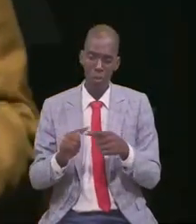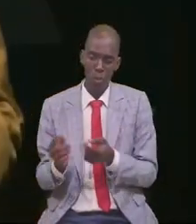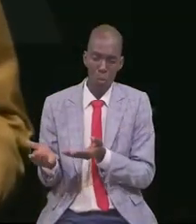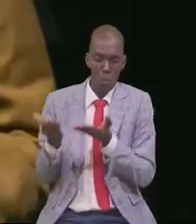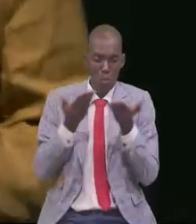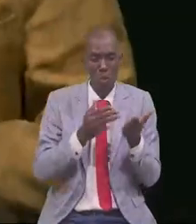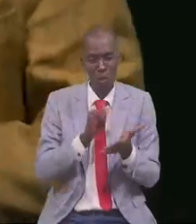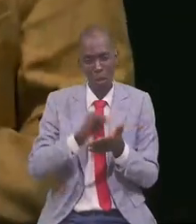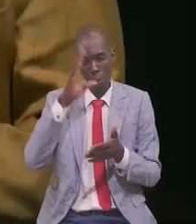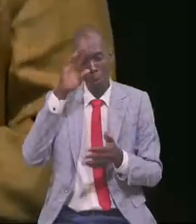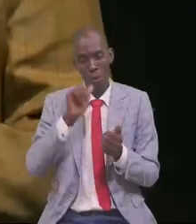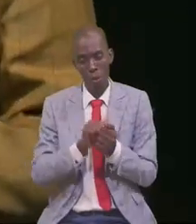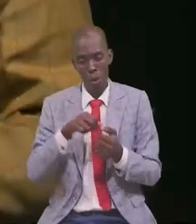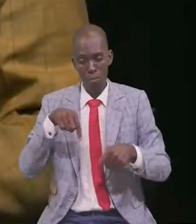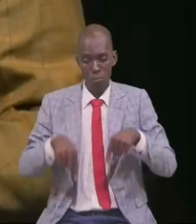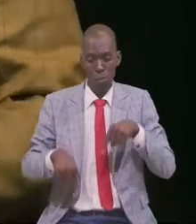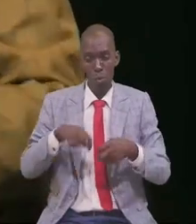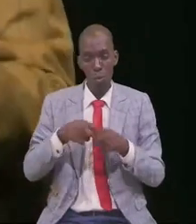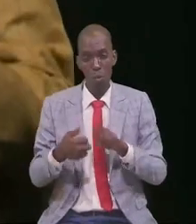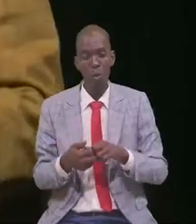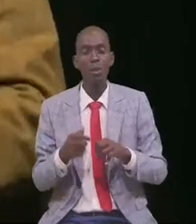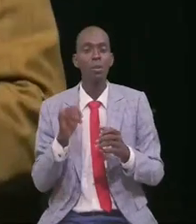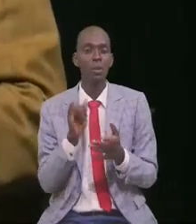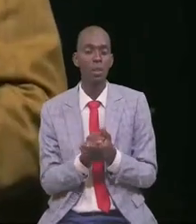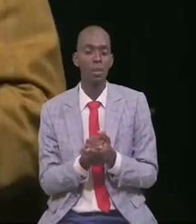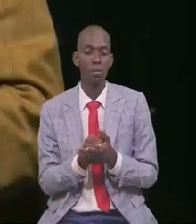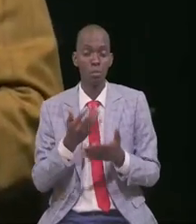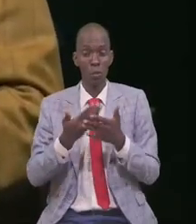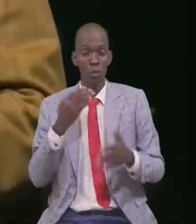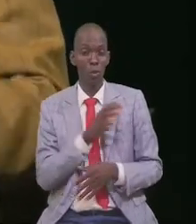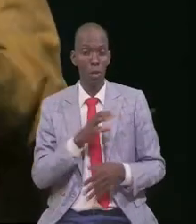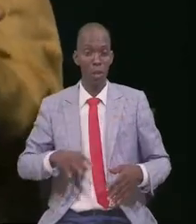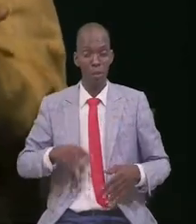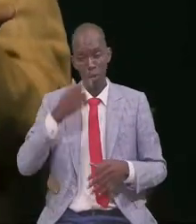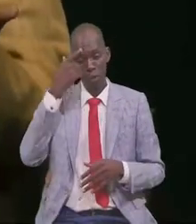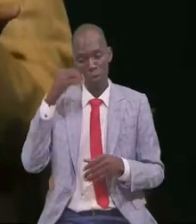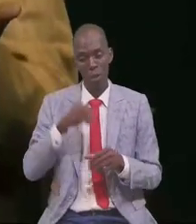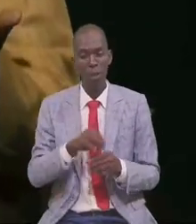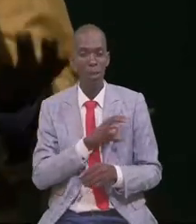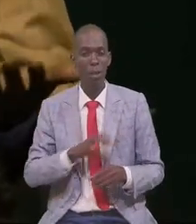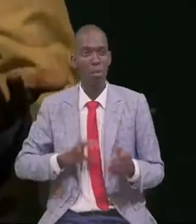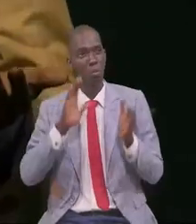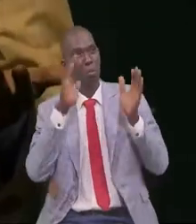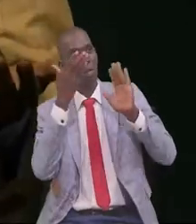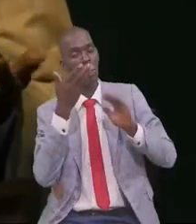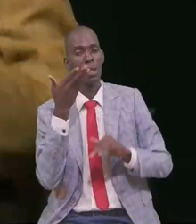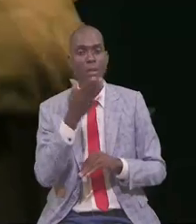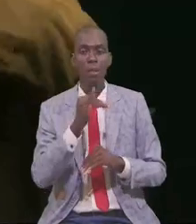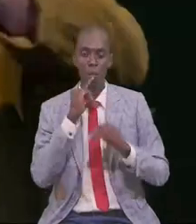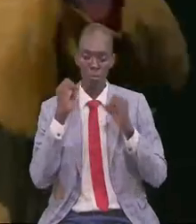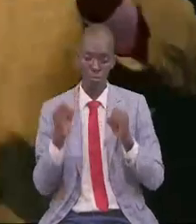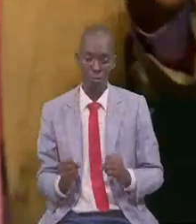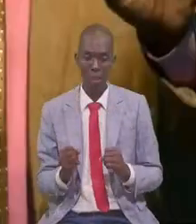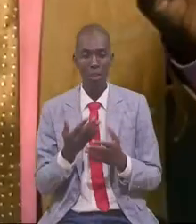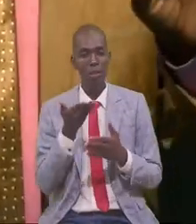sa présence, il y a la puissance. Dans sa présence, il y a la guérison. Dans sa présence, il y a la délivrance. Et